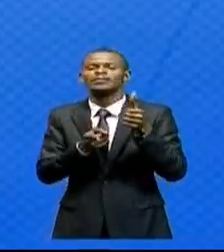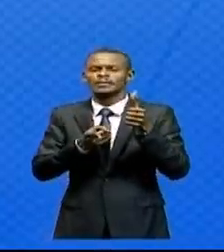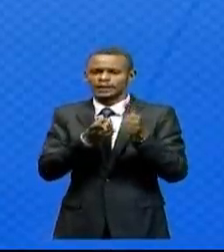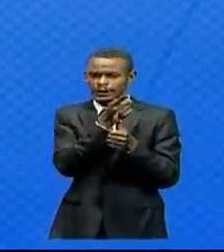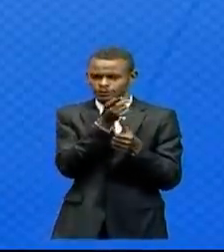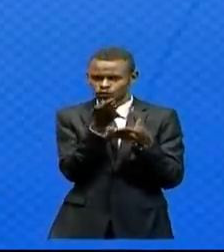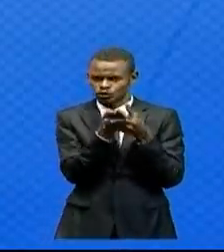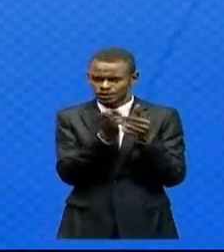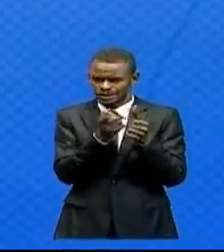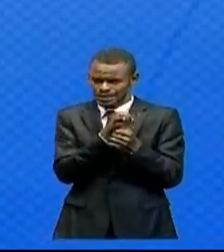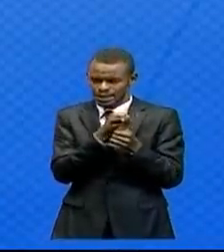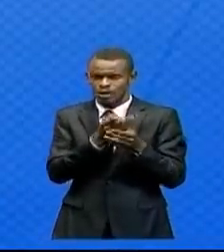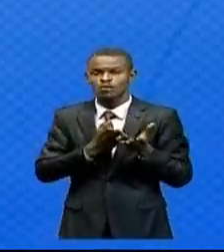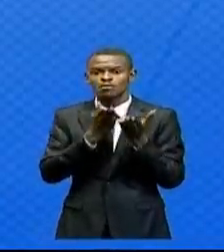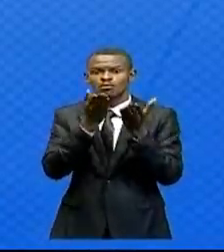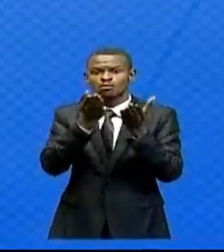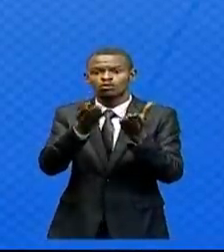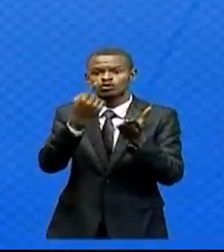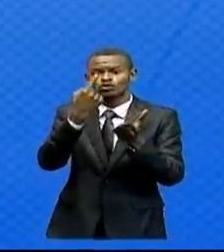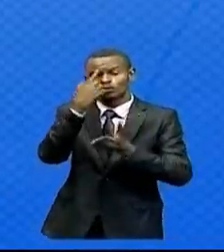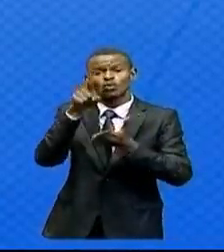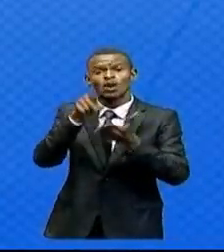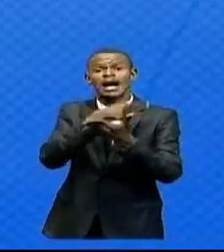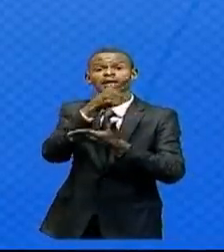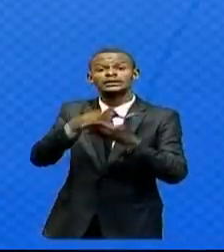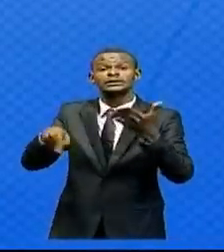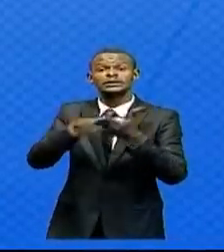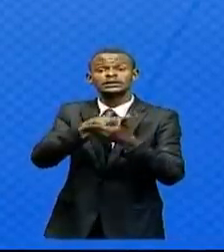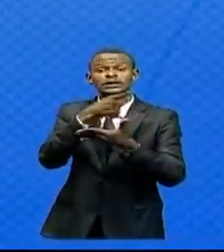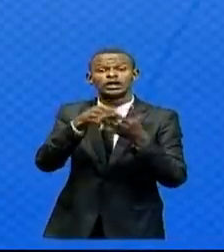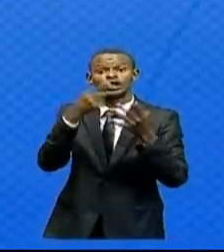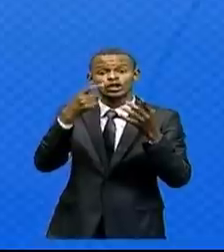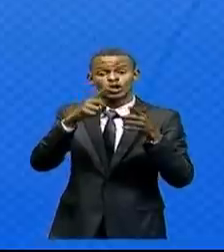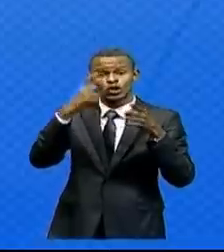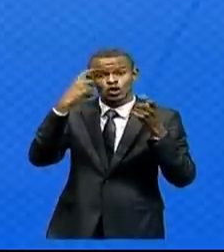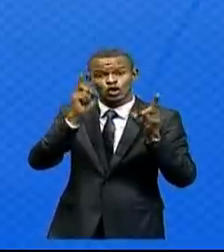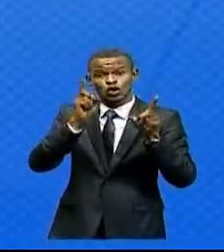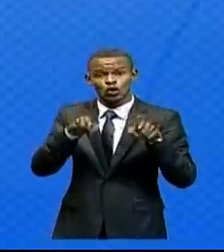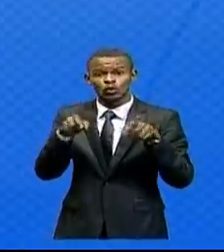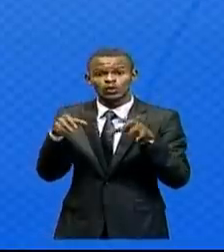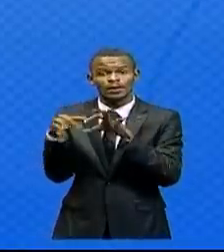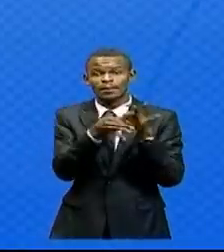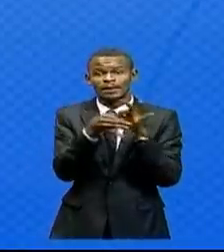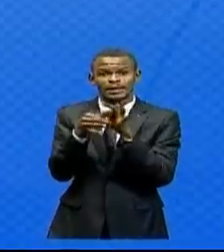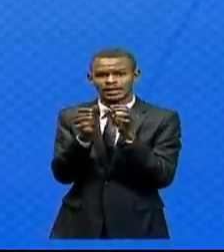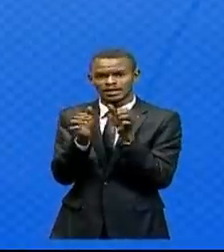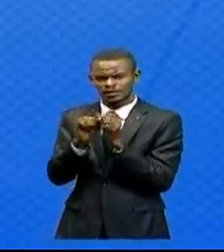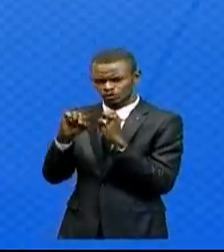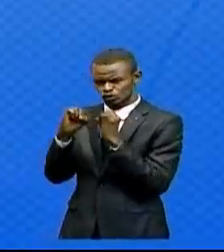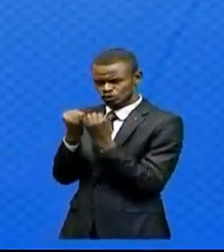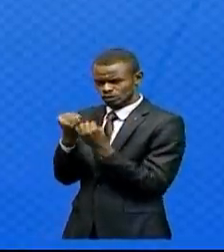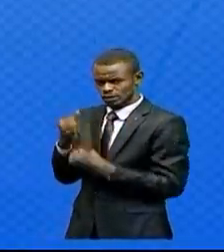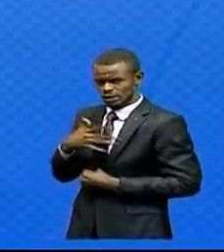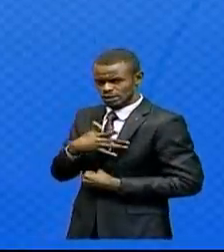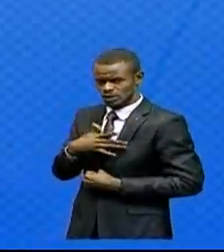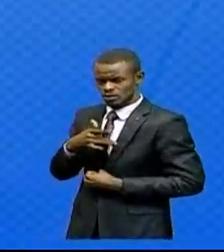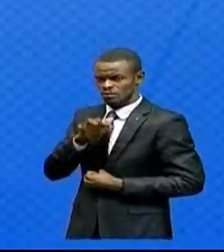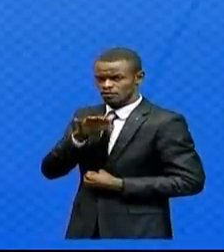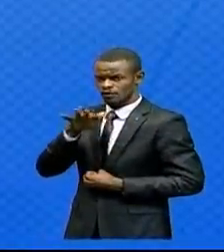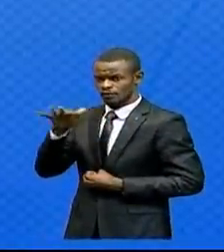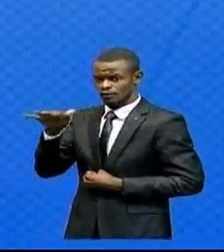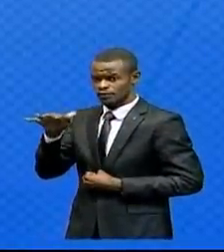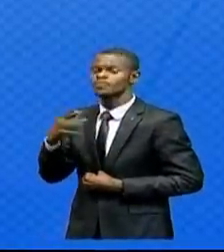proposition d'annulation du contrat de partenariat conclu avec la société Golden Quartz SRL. Le ministre